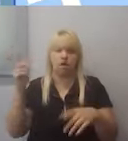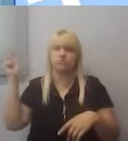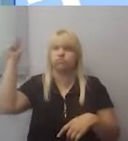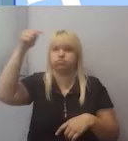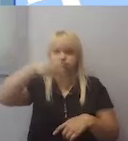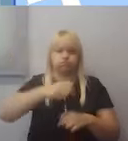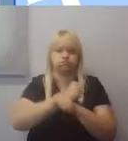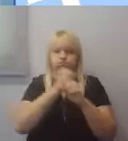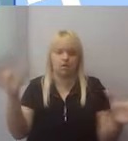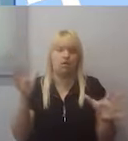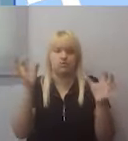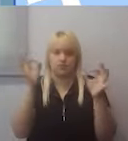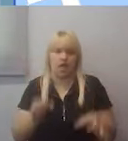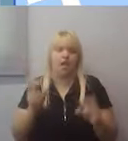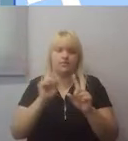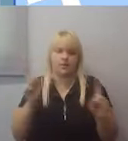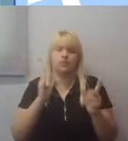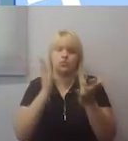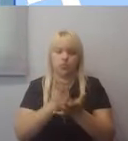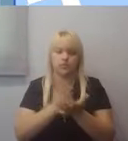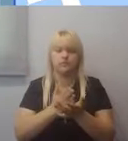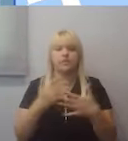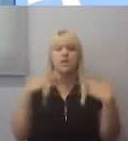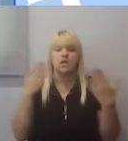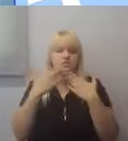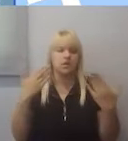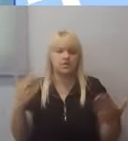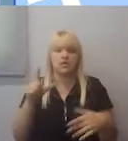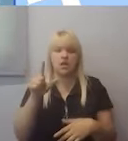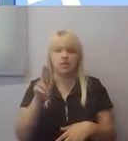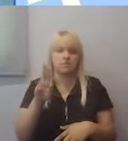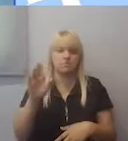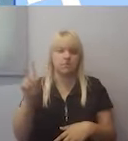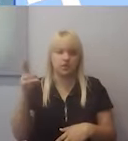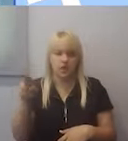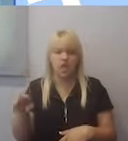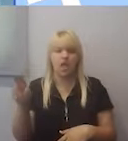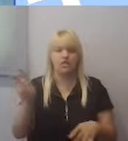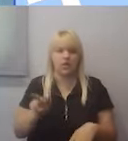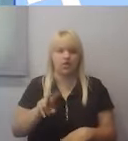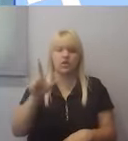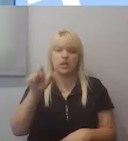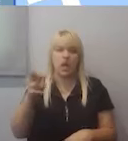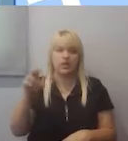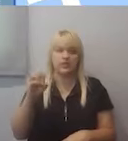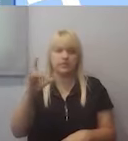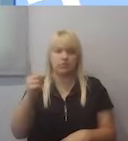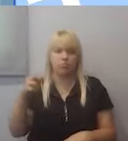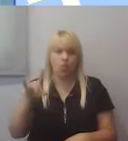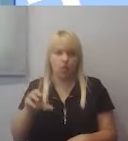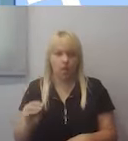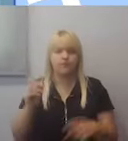reālas tā kā vēlreiz liels paldies nmpd direktorei lienai cipulei un ko es no savas puses varu teikt